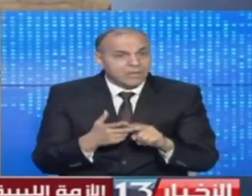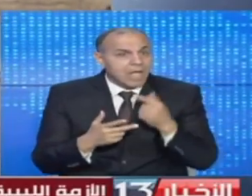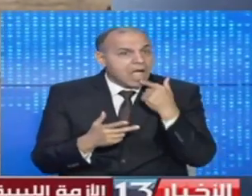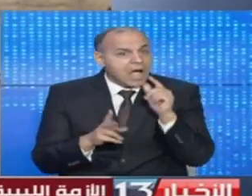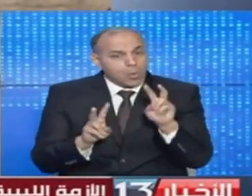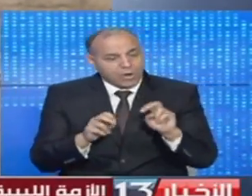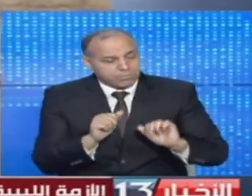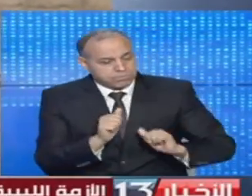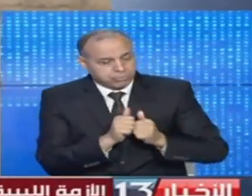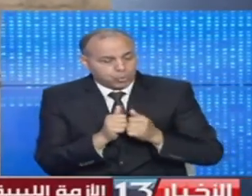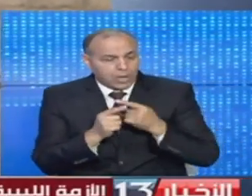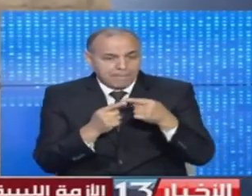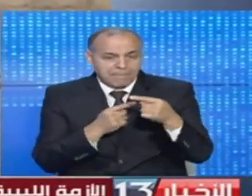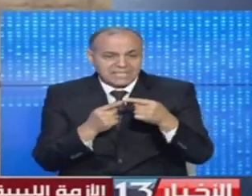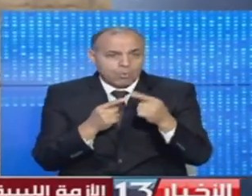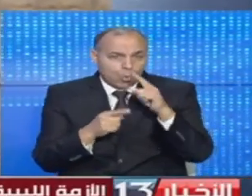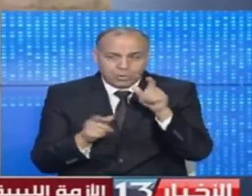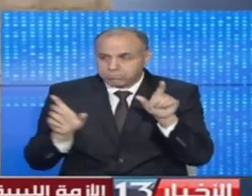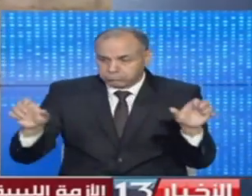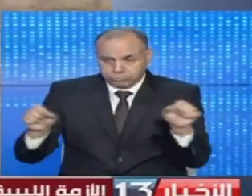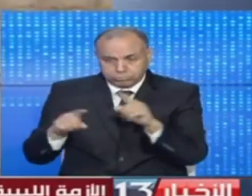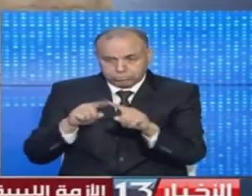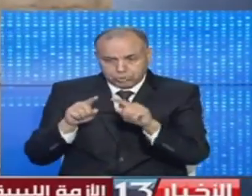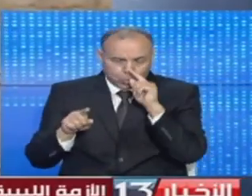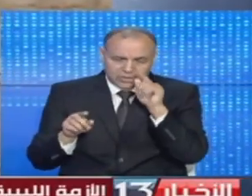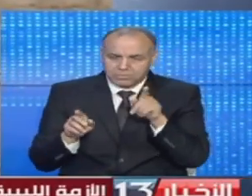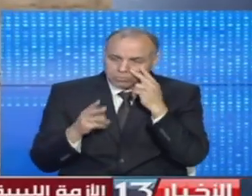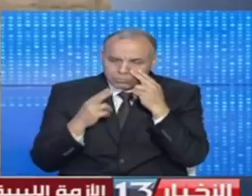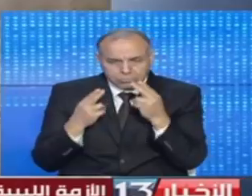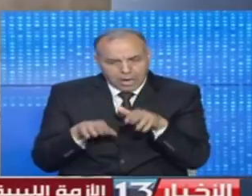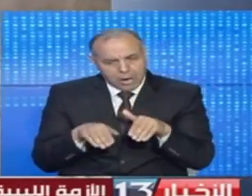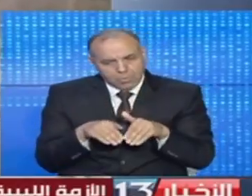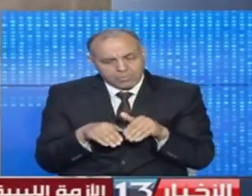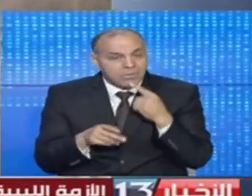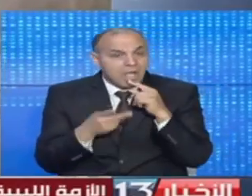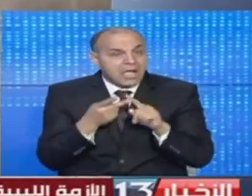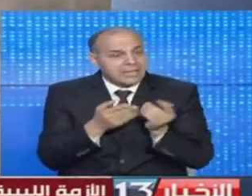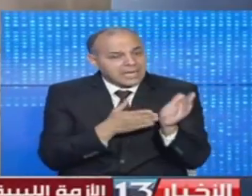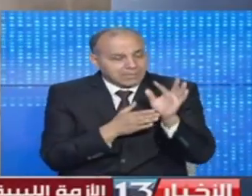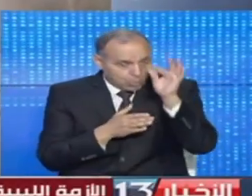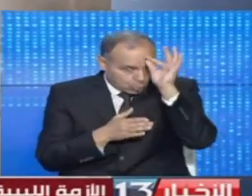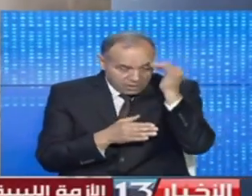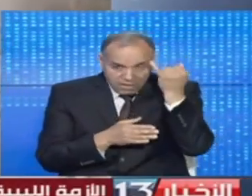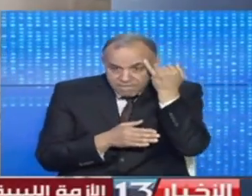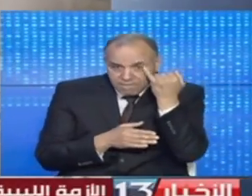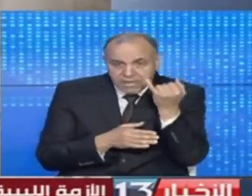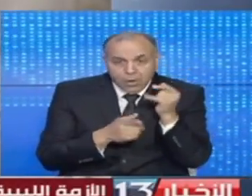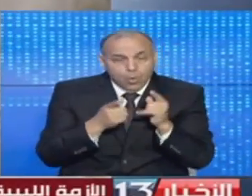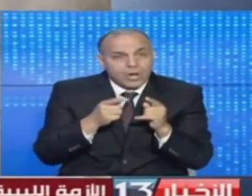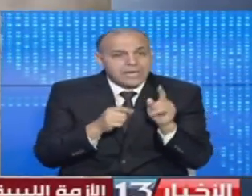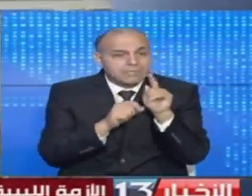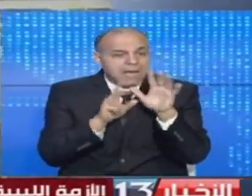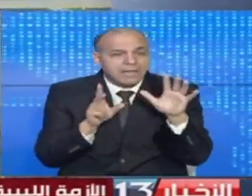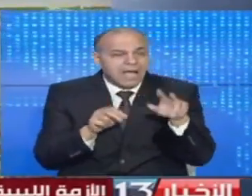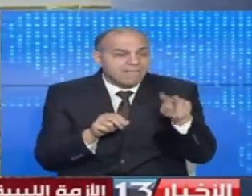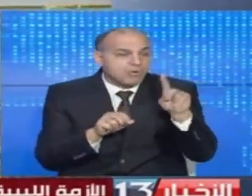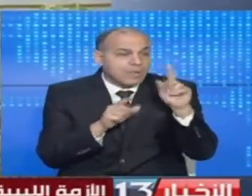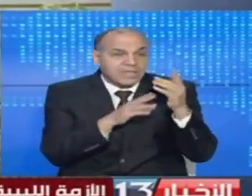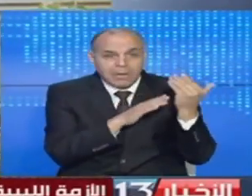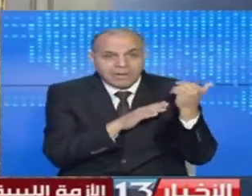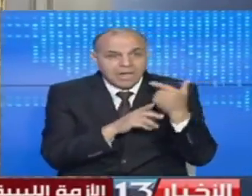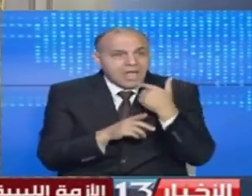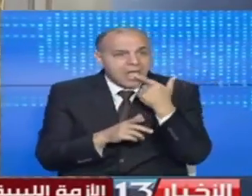الوقوف على نفس المسافه بين كافه الاطراف المتنازعه في هذا السياق تقدمت تونس بمبادره عام سبعه عشر والفين